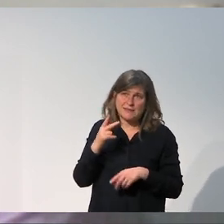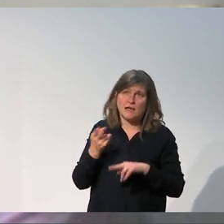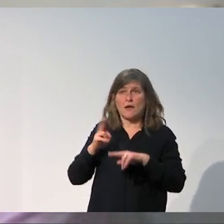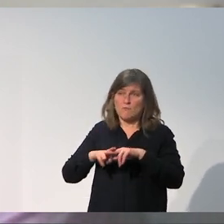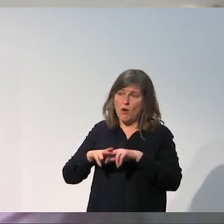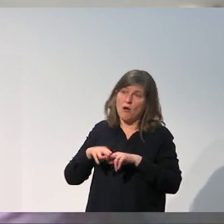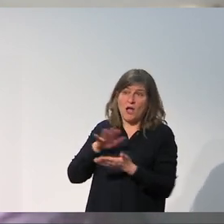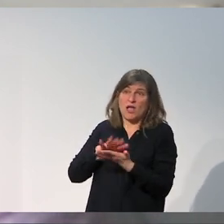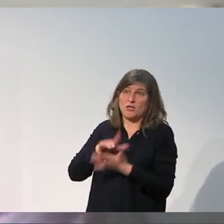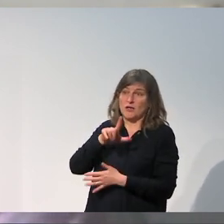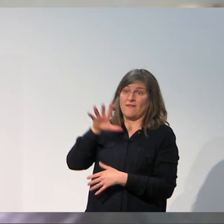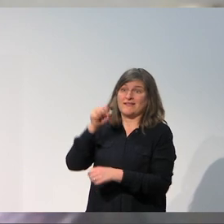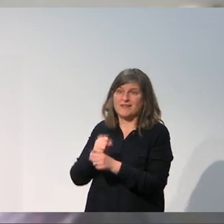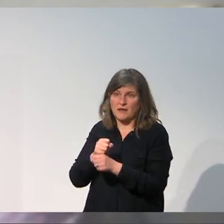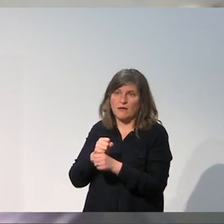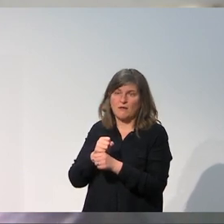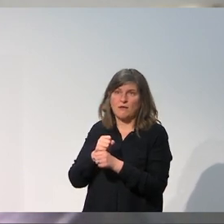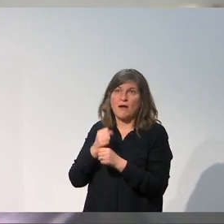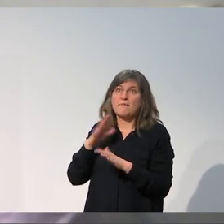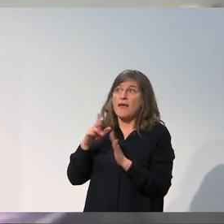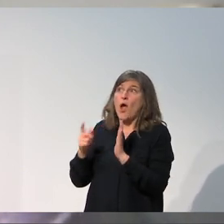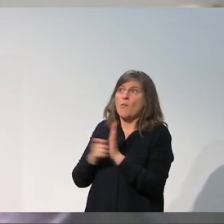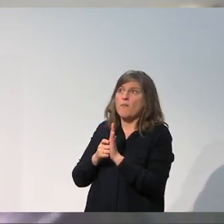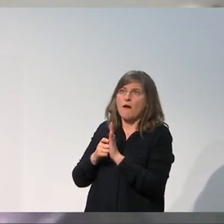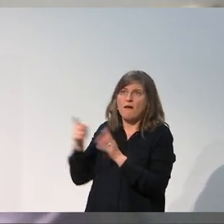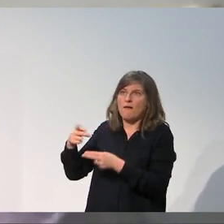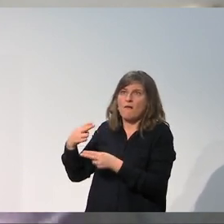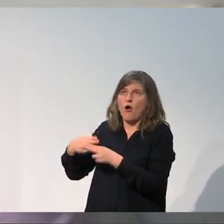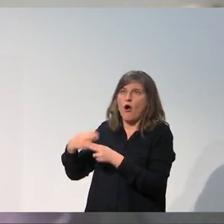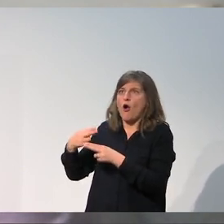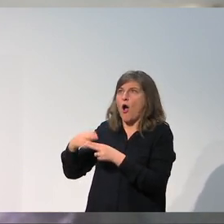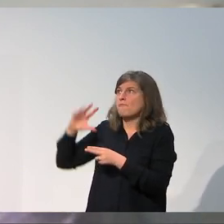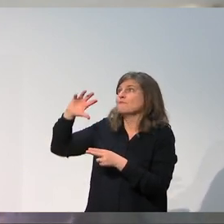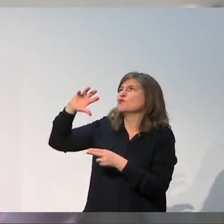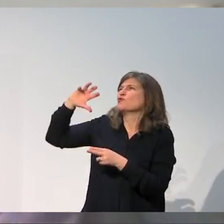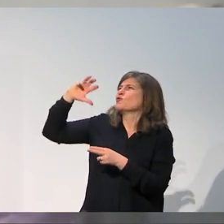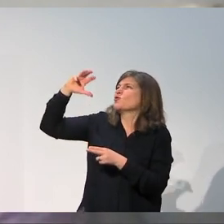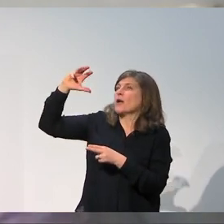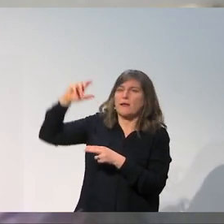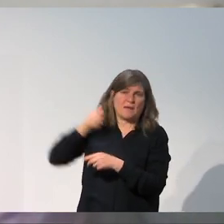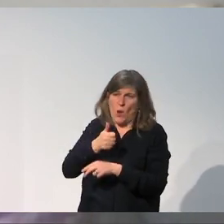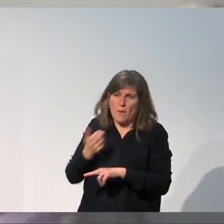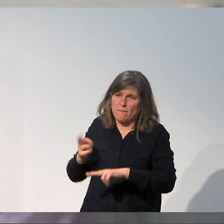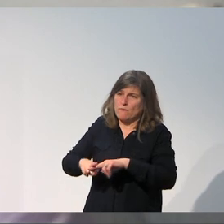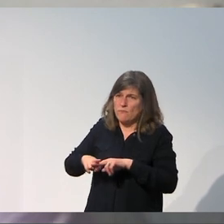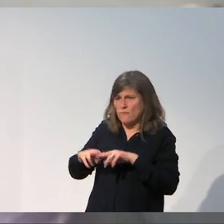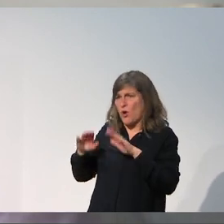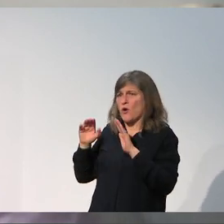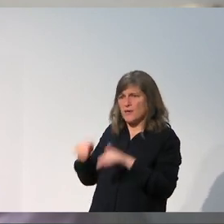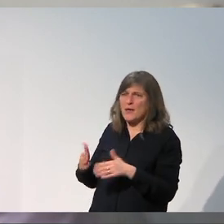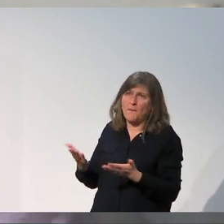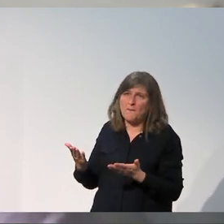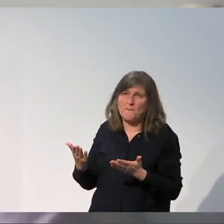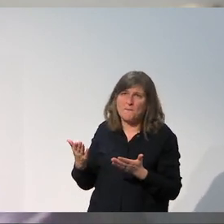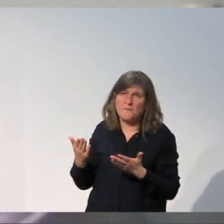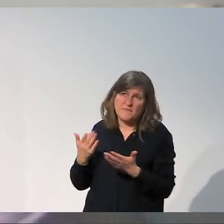25 ans dans les journées les plus lumineuses de Rome, et pourtant il meurt là, à côté de la Piazza Spagna, comme ça. Enfin, il y a un truc